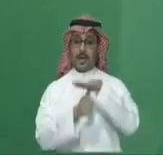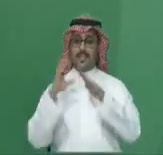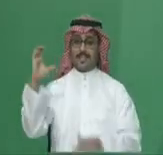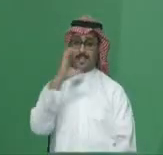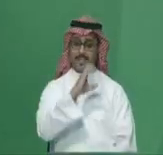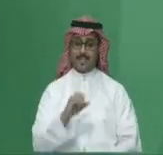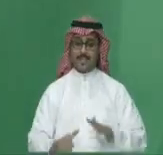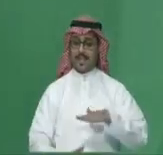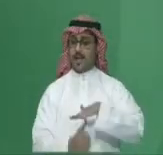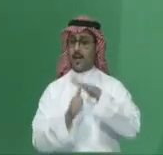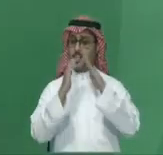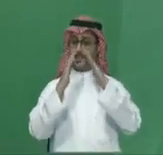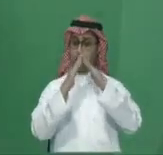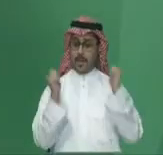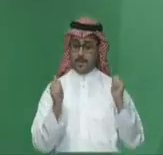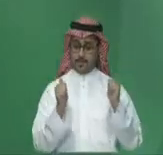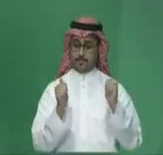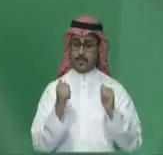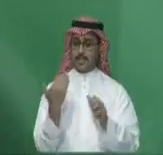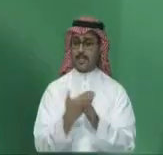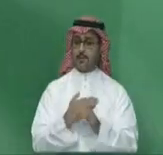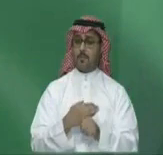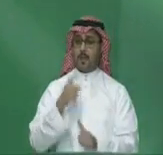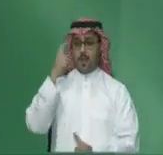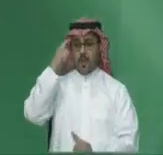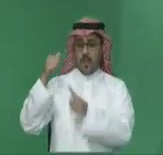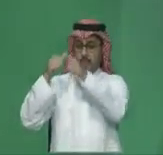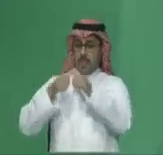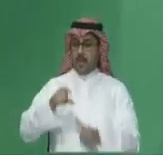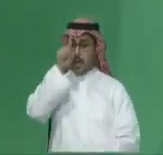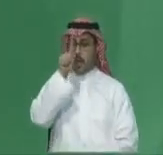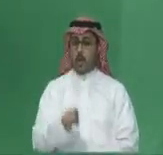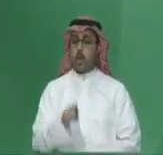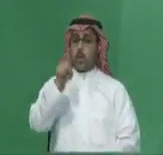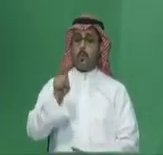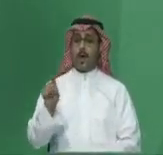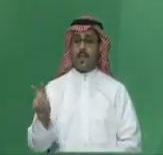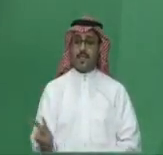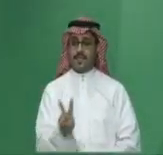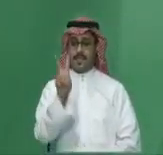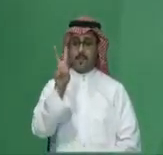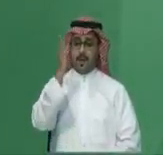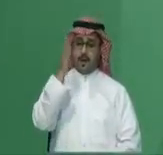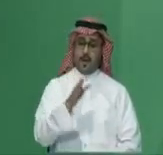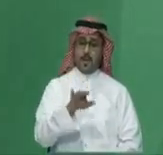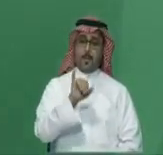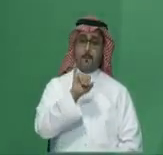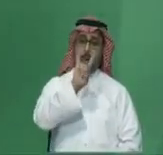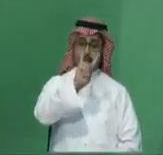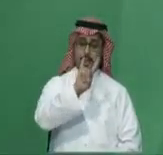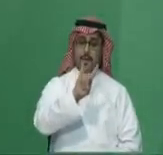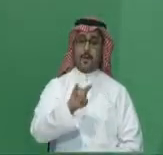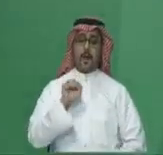السيسي رئيس جمهورية مصر العربية بمناسبة ذكرى يوم العبور. وأعرب الملك المفدى باسمه واسم شعبه